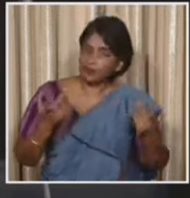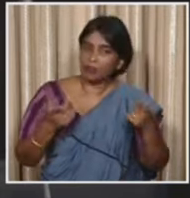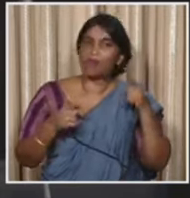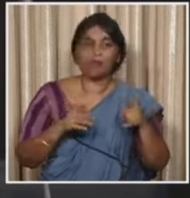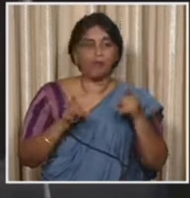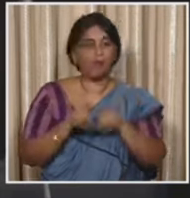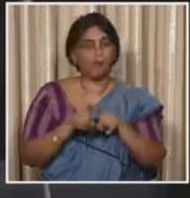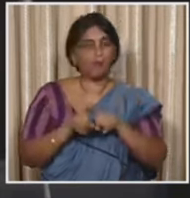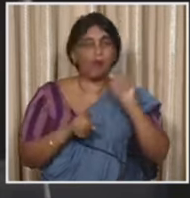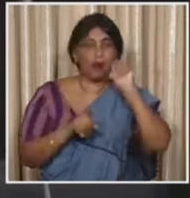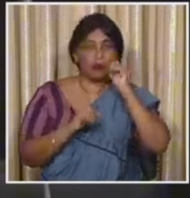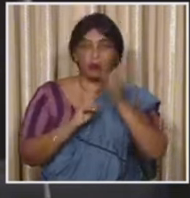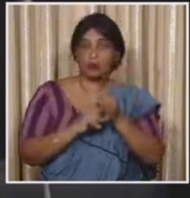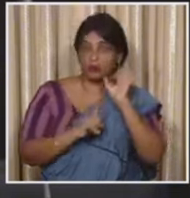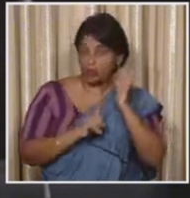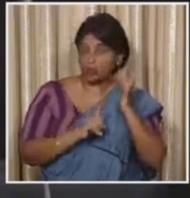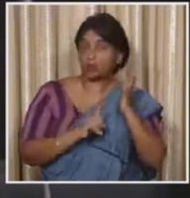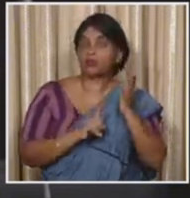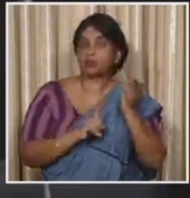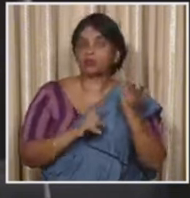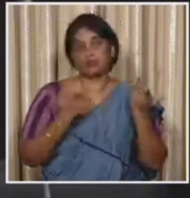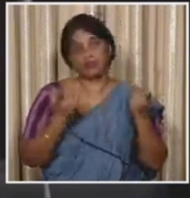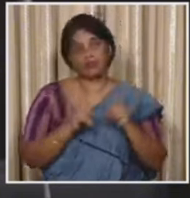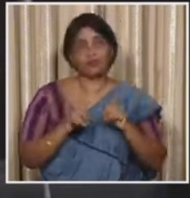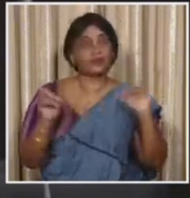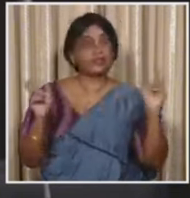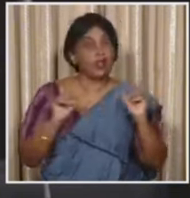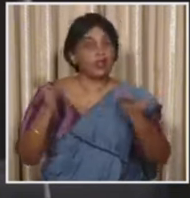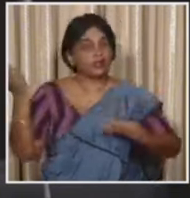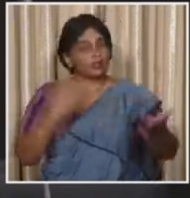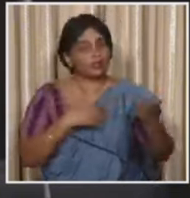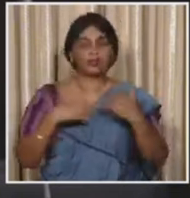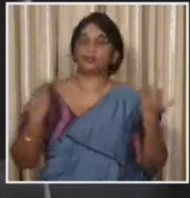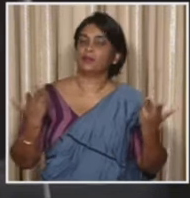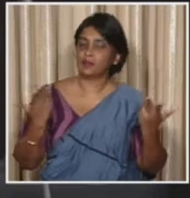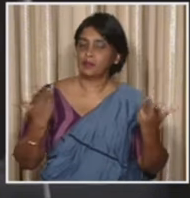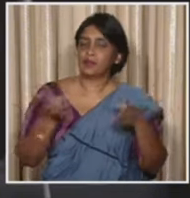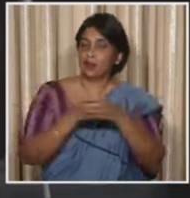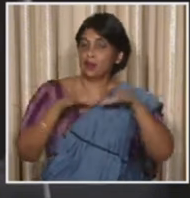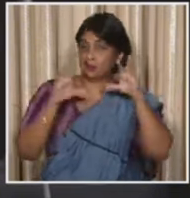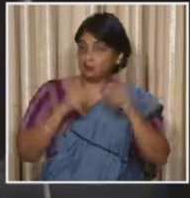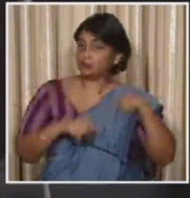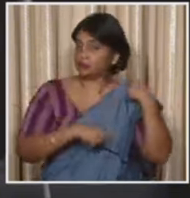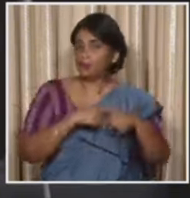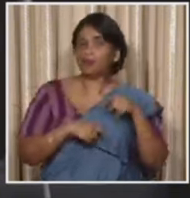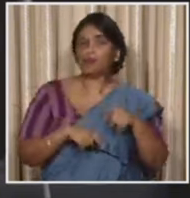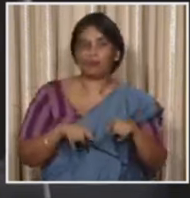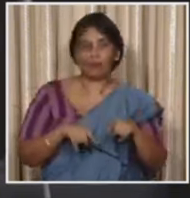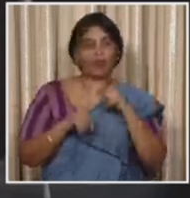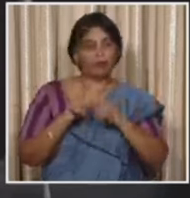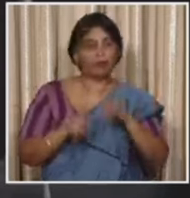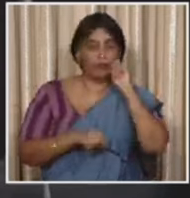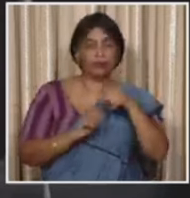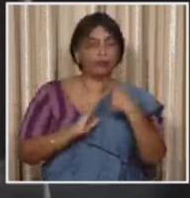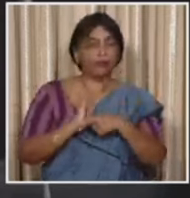නැත්නම් තාත්තා ජනාධිපති වෙලා හිටපු පළියට හරි නායකන් තියුණ පළියට හරි පක්ෂවල උරුමය තියුණ පළියට හරි මේ මිනිසුන්ට මේ